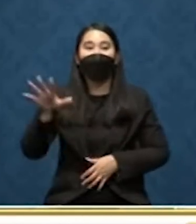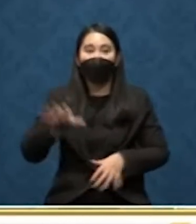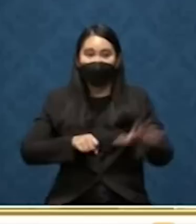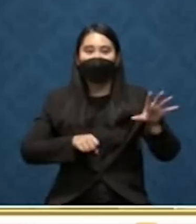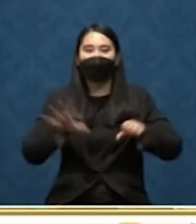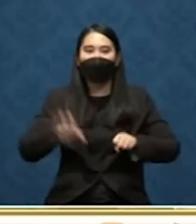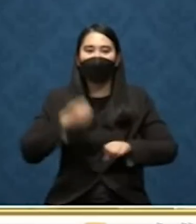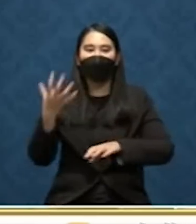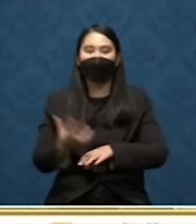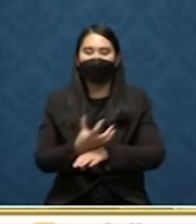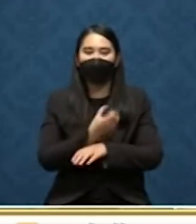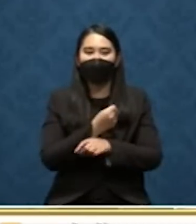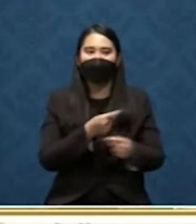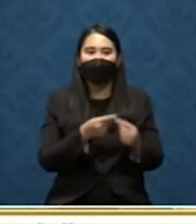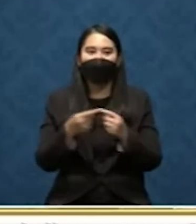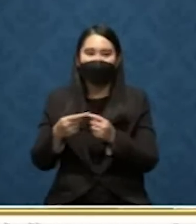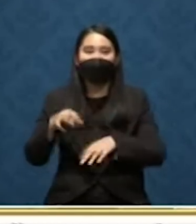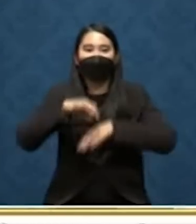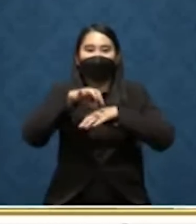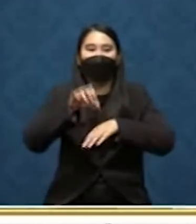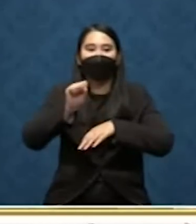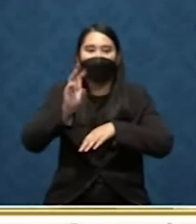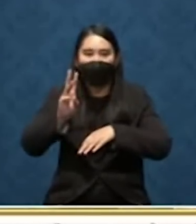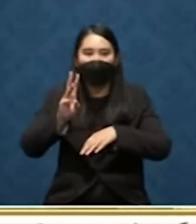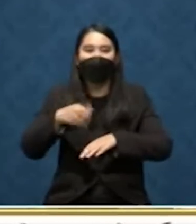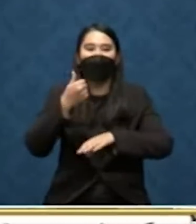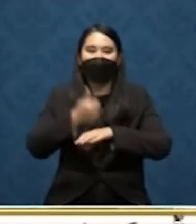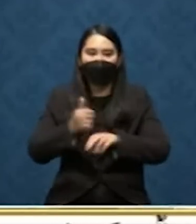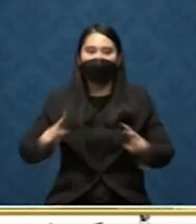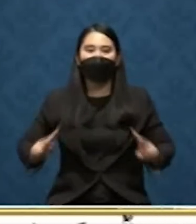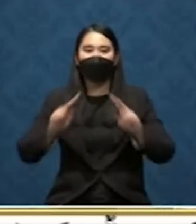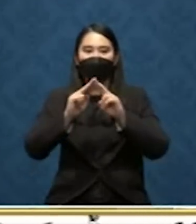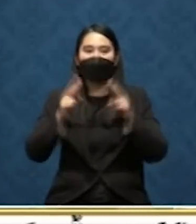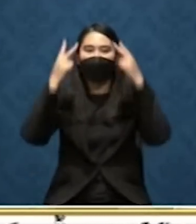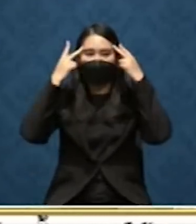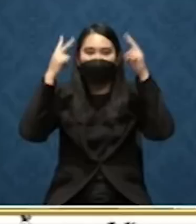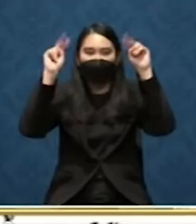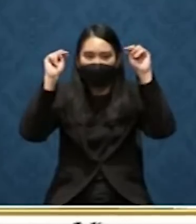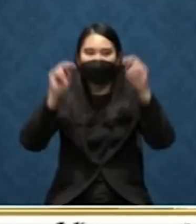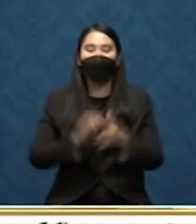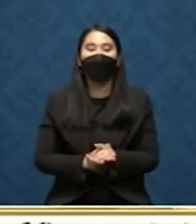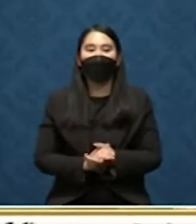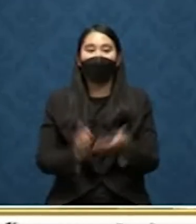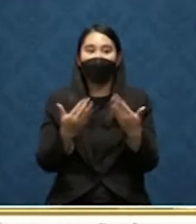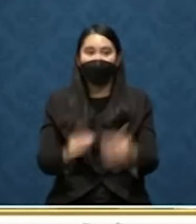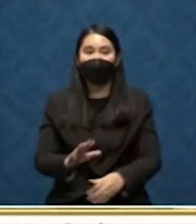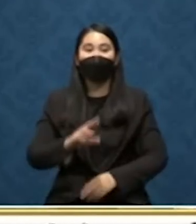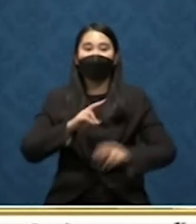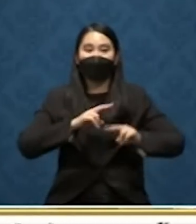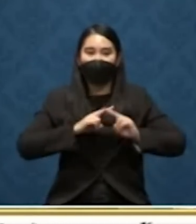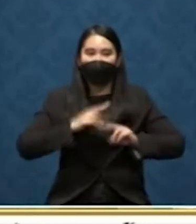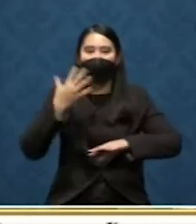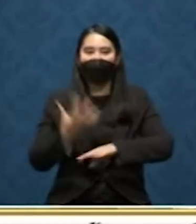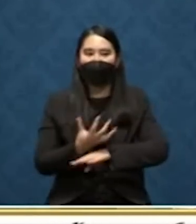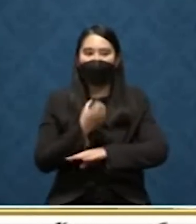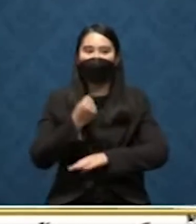วงหาอำนาจจนได้เป็ถงส packageเป็ถรถมนตรี เป็นถึนายกรถมนตรีแล้วเมื่อตัวเองมีอ